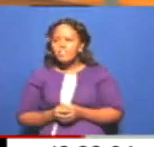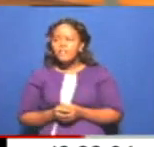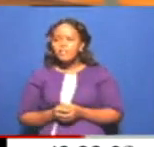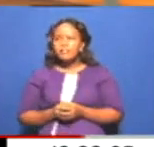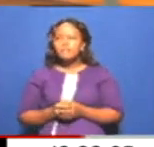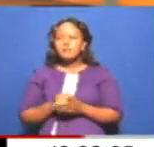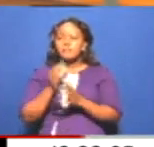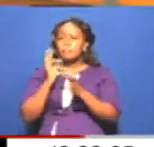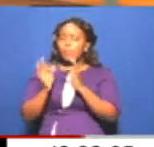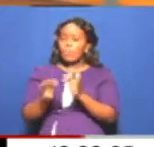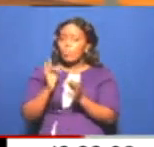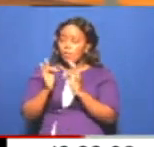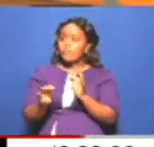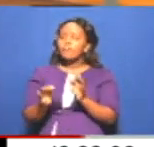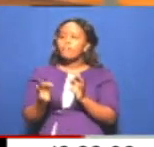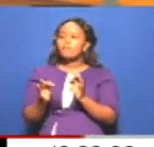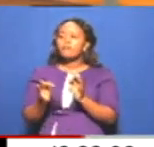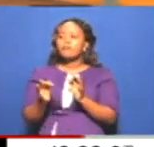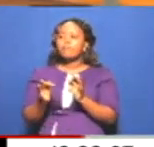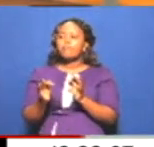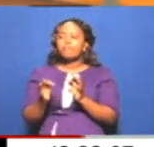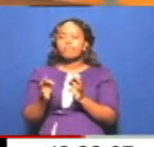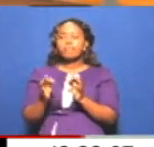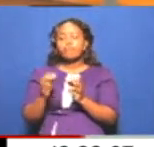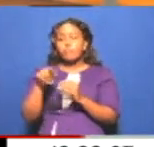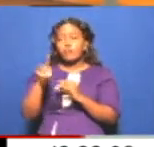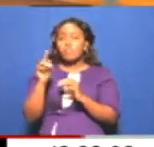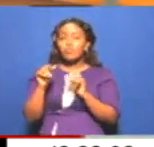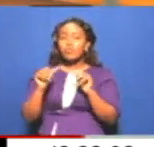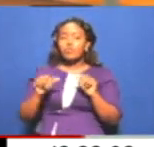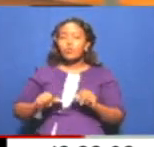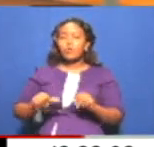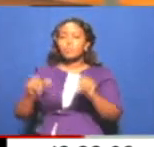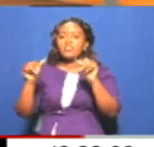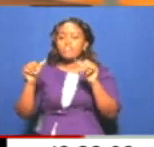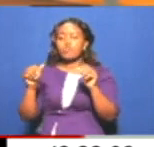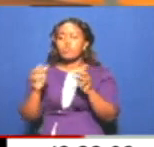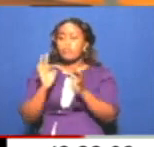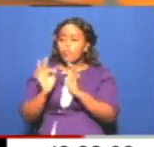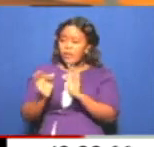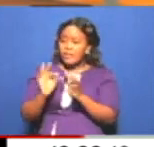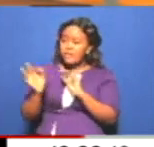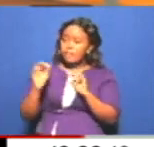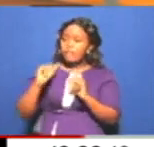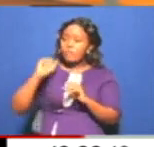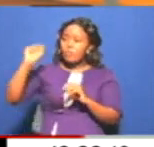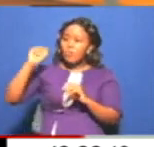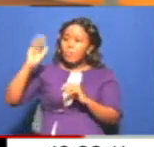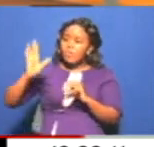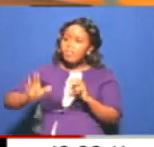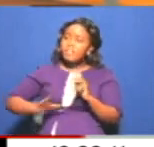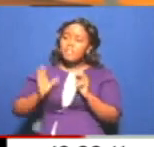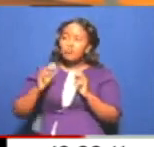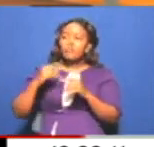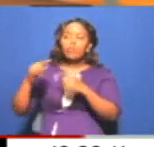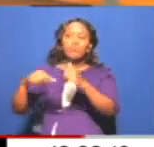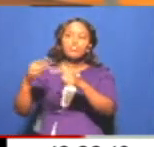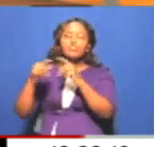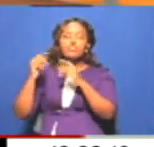iwapo shughuli zitaendelea jinsi zilivyo, iwapo wanasiasa wataendelea kuwatishia wananchi, basi huenda baadhi